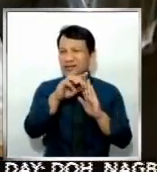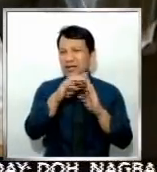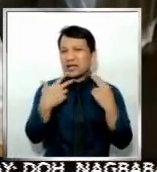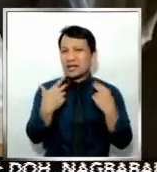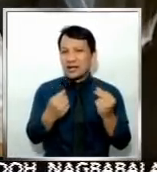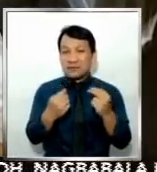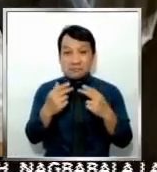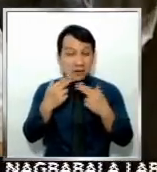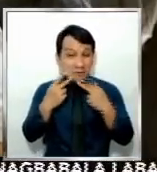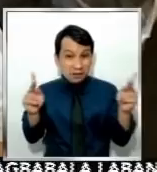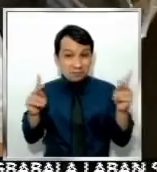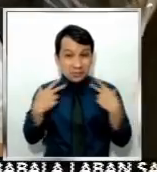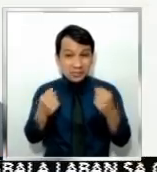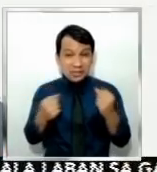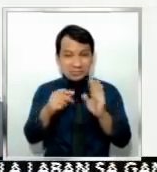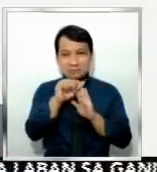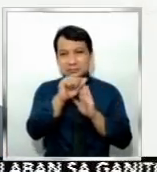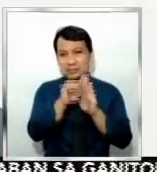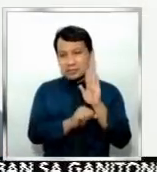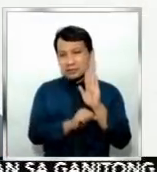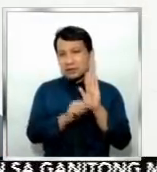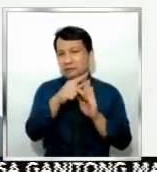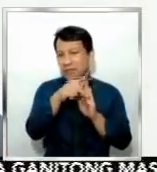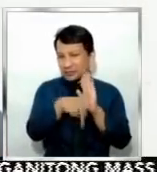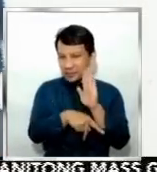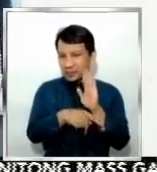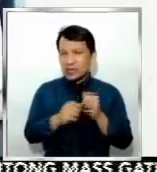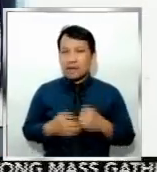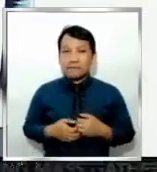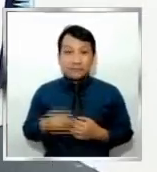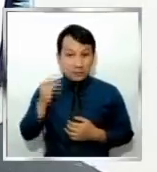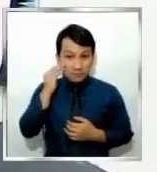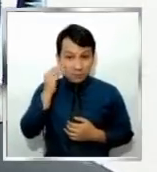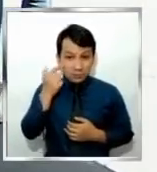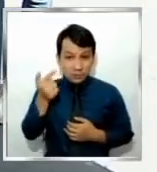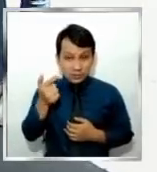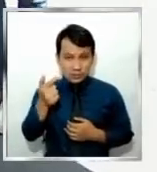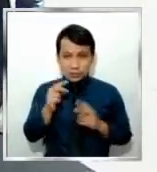public health standards. Mav Gonzalez, Nakatutok, 24 Oras.